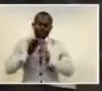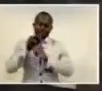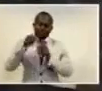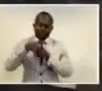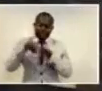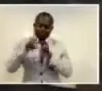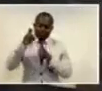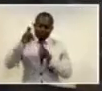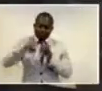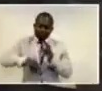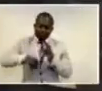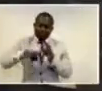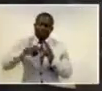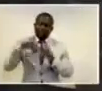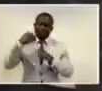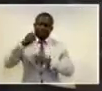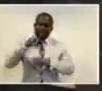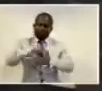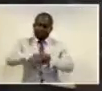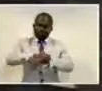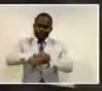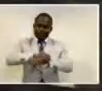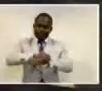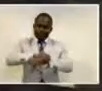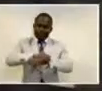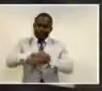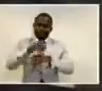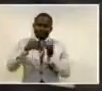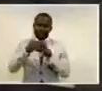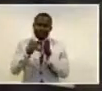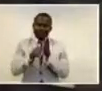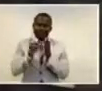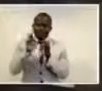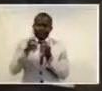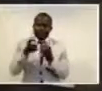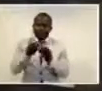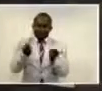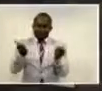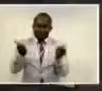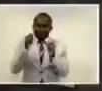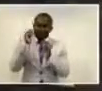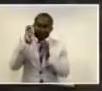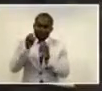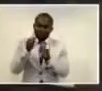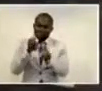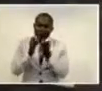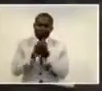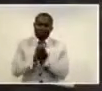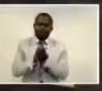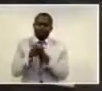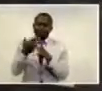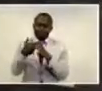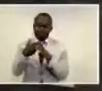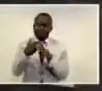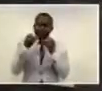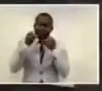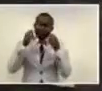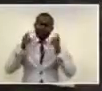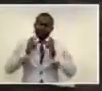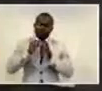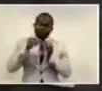buryo bikwiye bafate ibyo bibazo babigezaho bikwiye tuzabikurikirana turabibwira